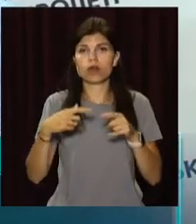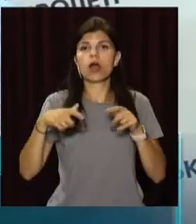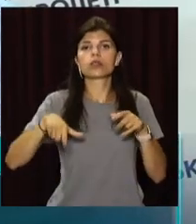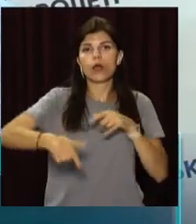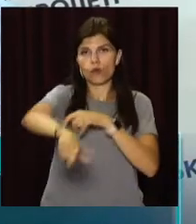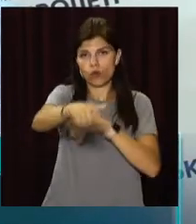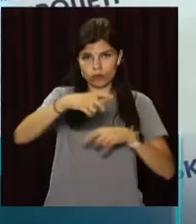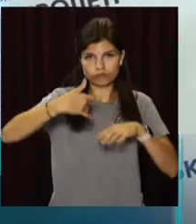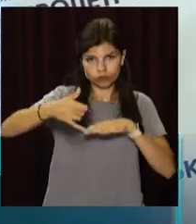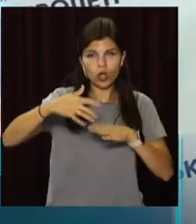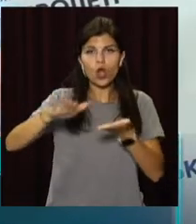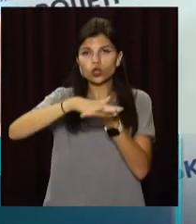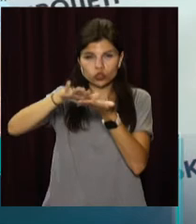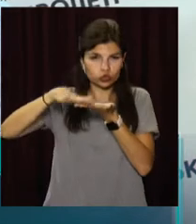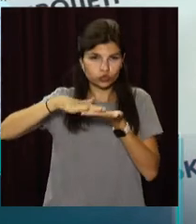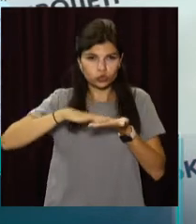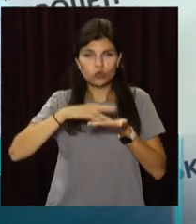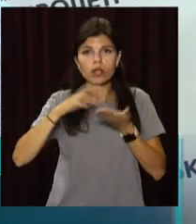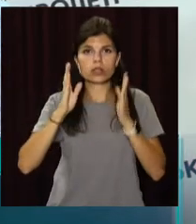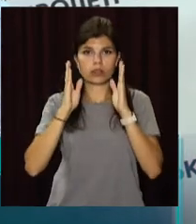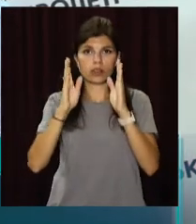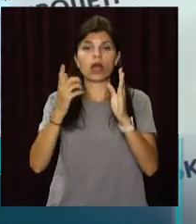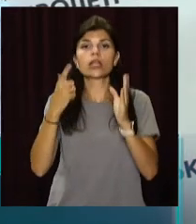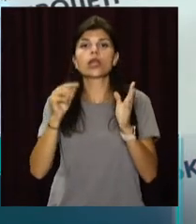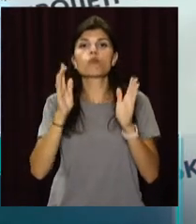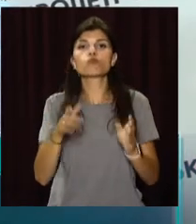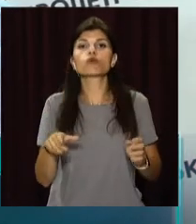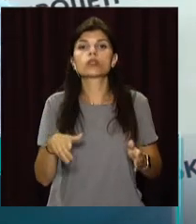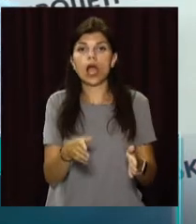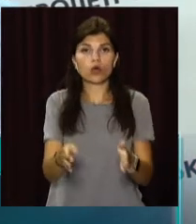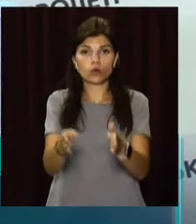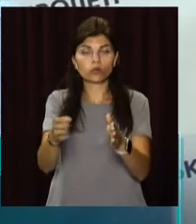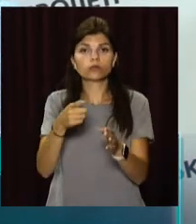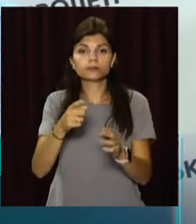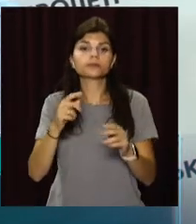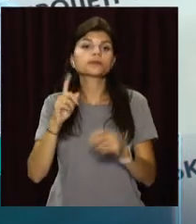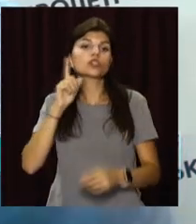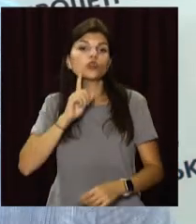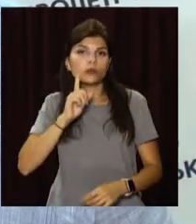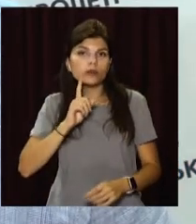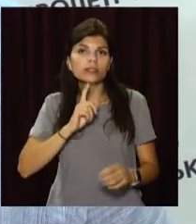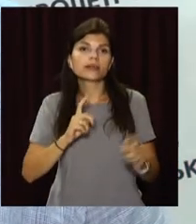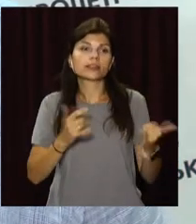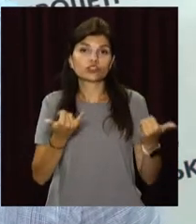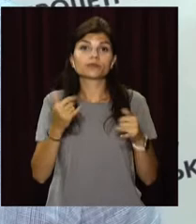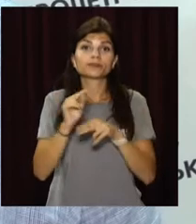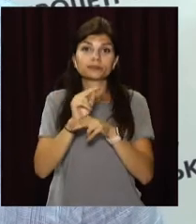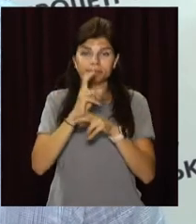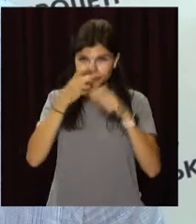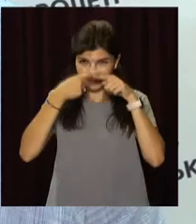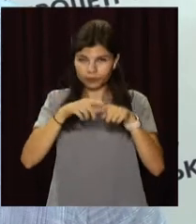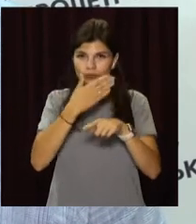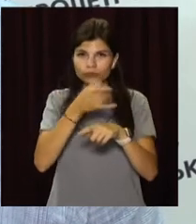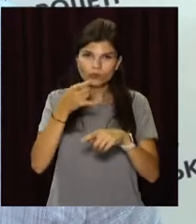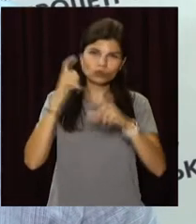полотна, розчистки напрямку, де буде проходити дорога, облаштування тимчасових переїздів,